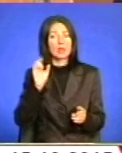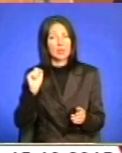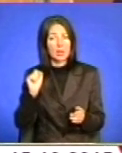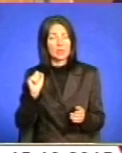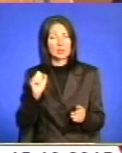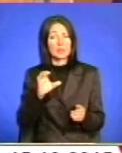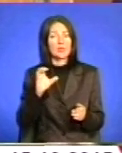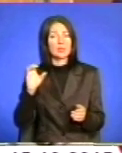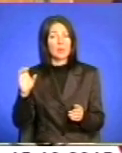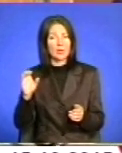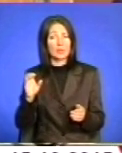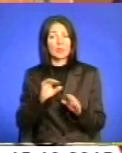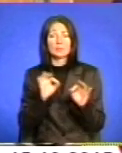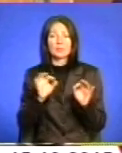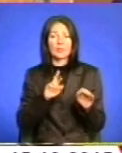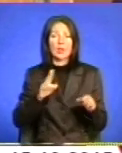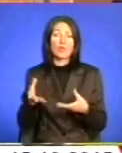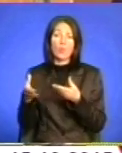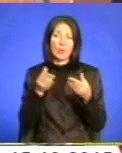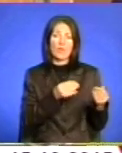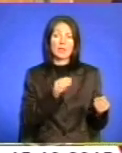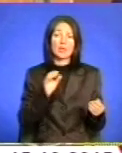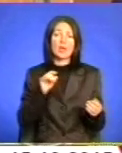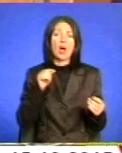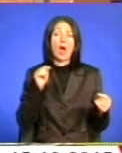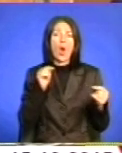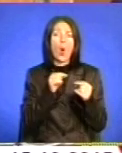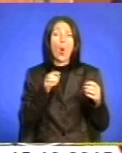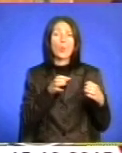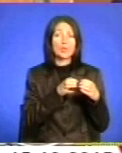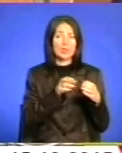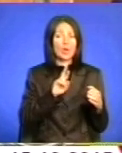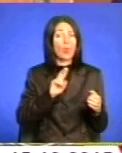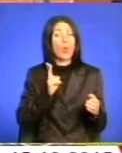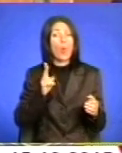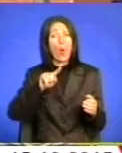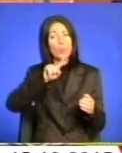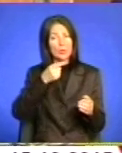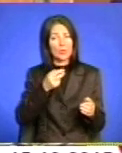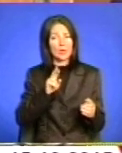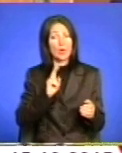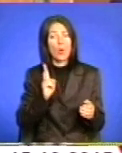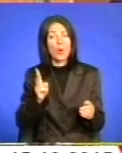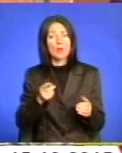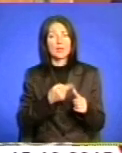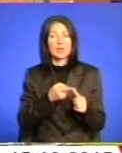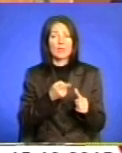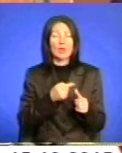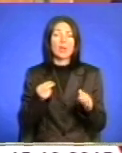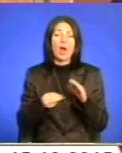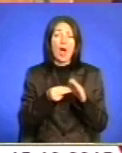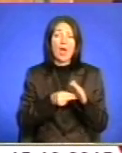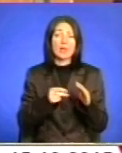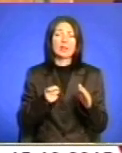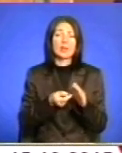інструктує, як впливати на опозицію, як кого мобілізовувати, як кого називати агентами ФСБ, як